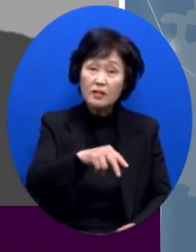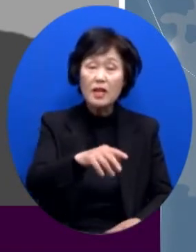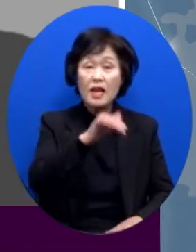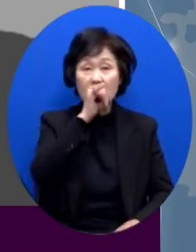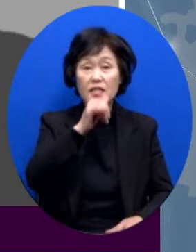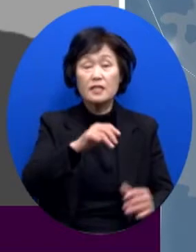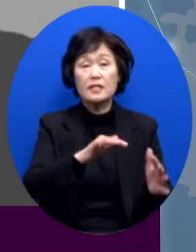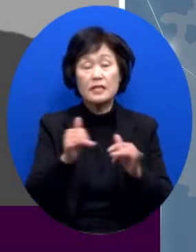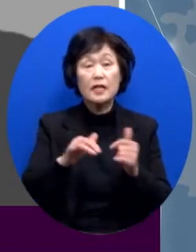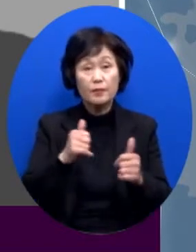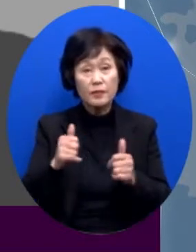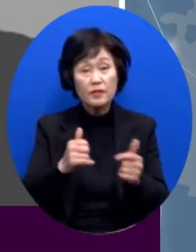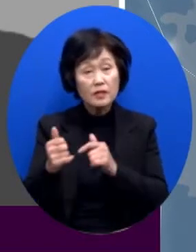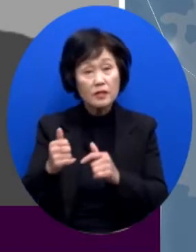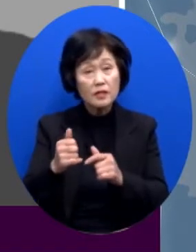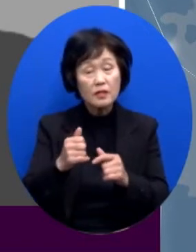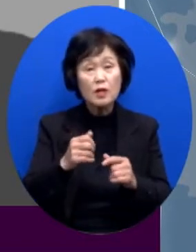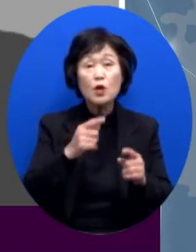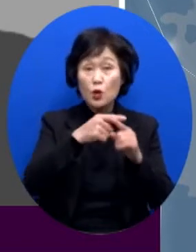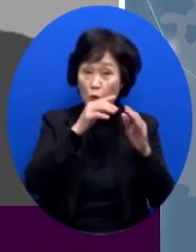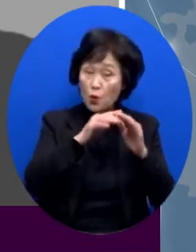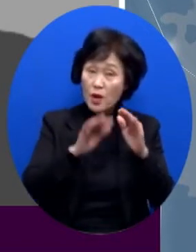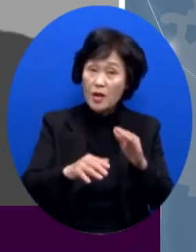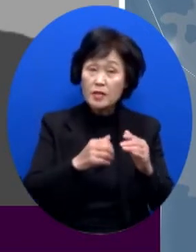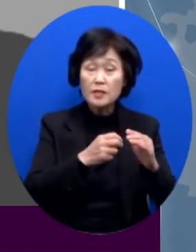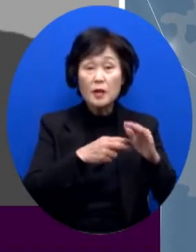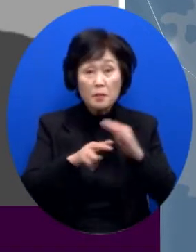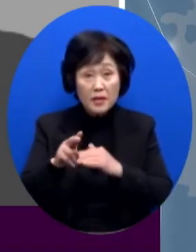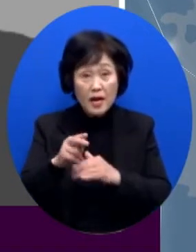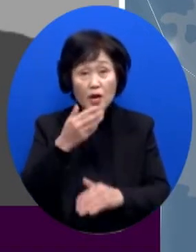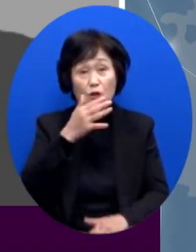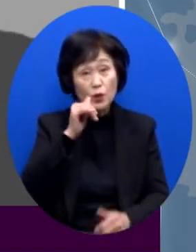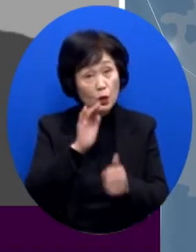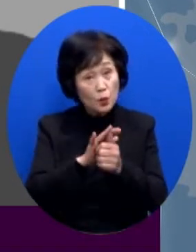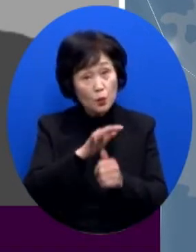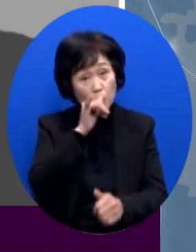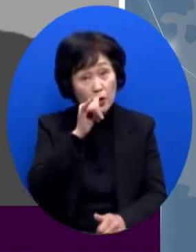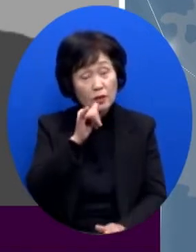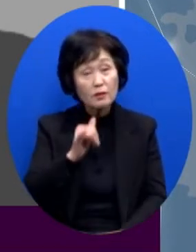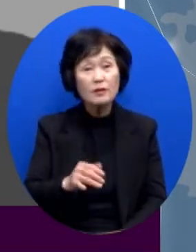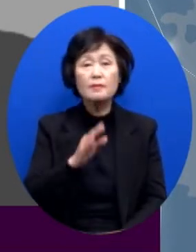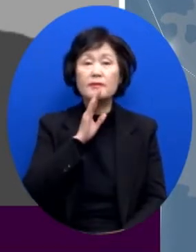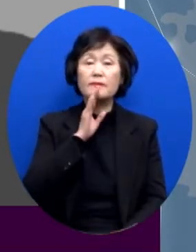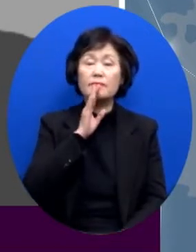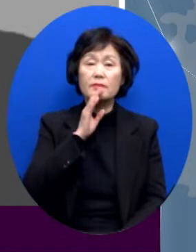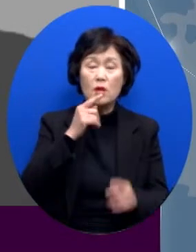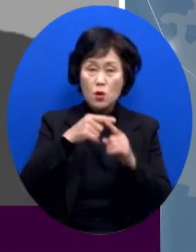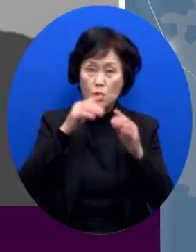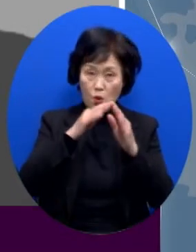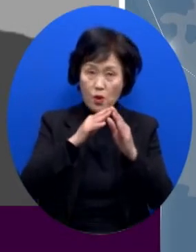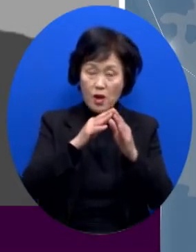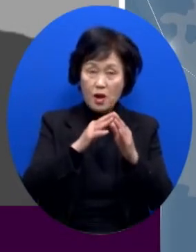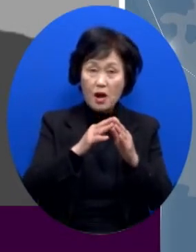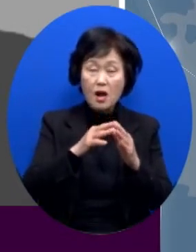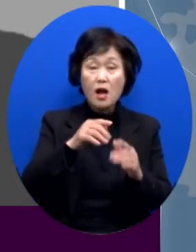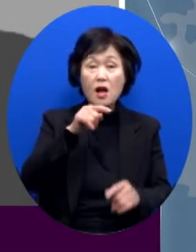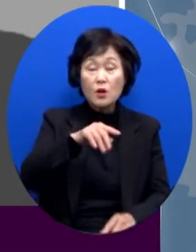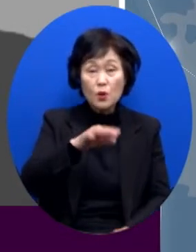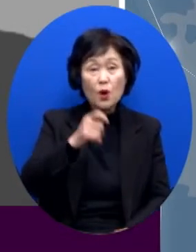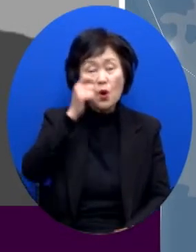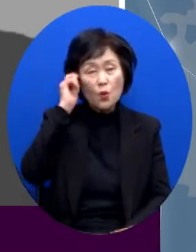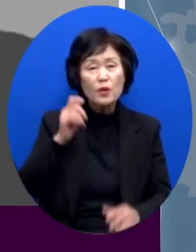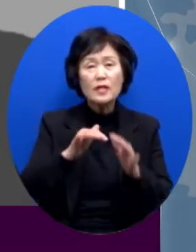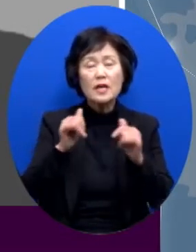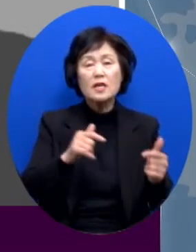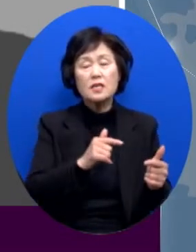돔하우스 저예산 가장 위험 하잖아요 지금도 캐기 드리고 또 지금 거니 가수가 안나오고 지금 정지도 안나오고 우리도